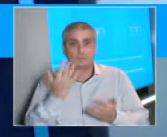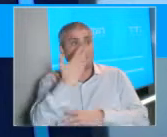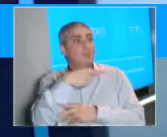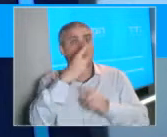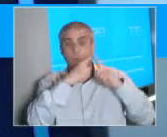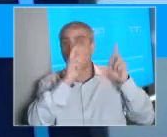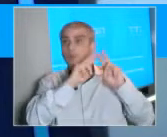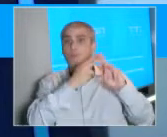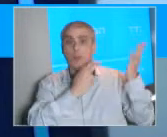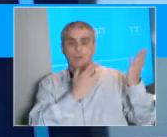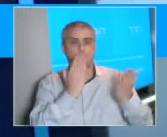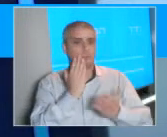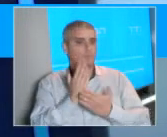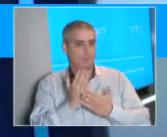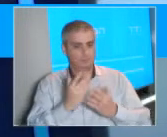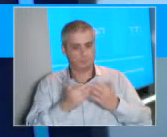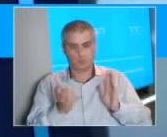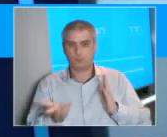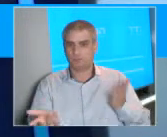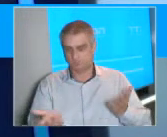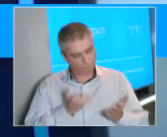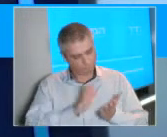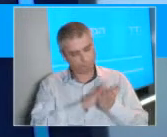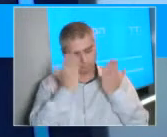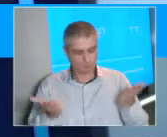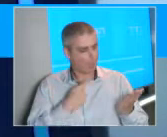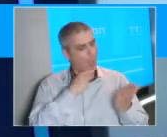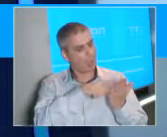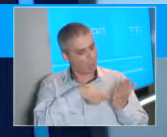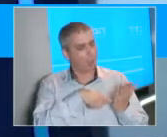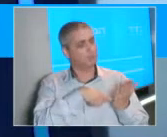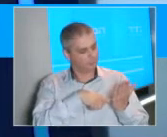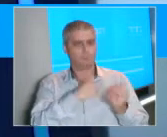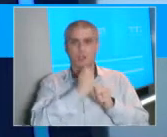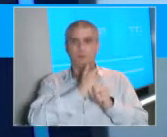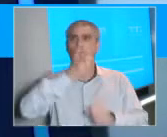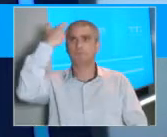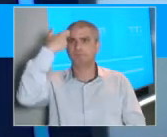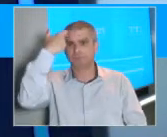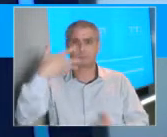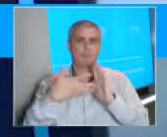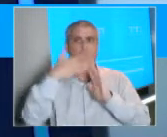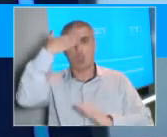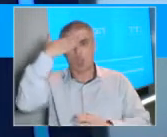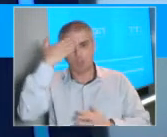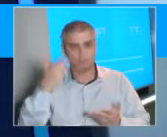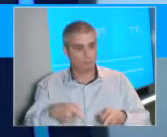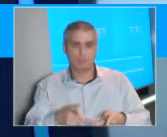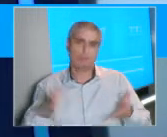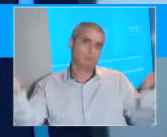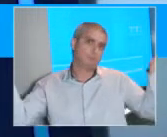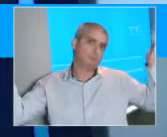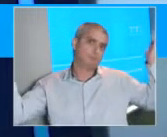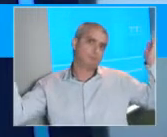שמדינות אחרות בעולם, אתה יודע, פתחו מגירה, הוציאו תיק, אמרו, אוקיי, סקרינינג, אוקיי, בדיקות חום. פה, הכל